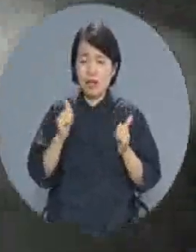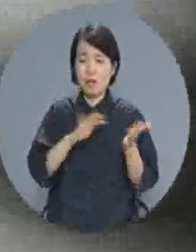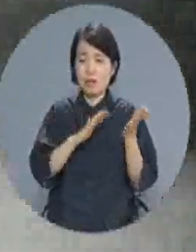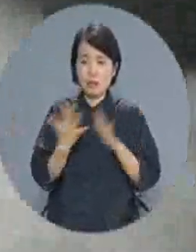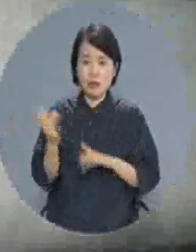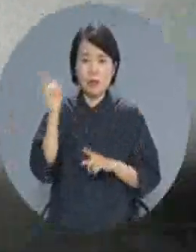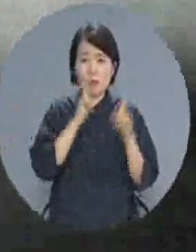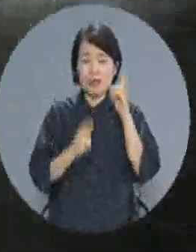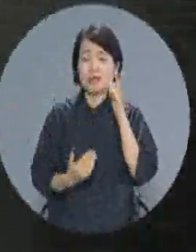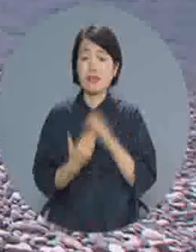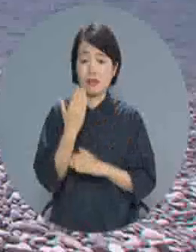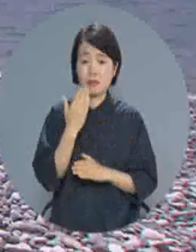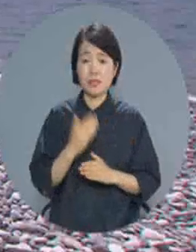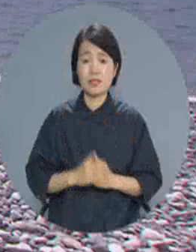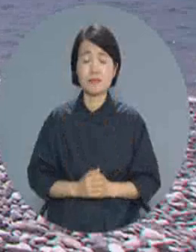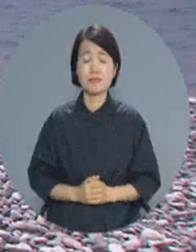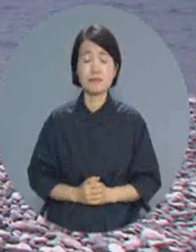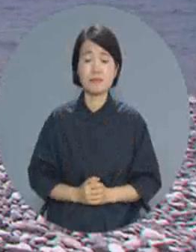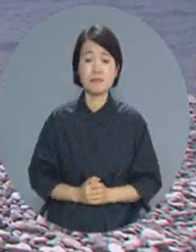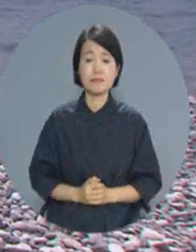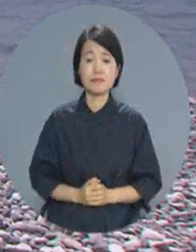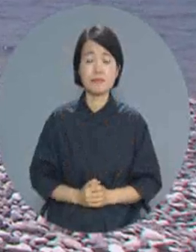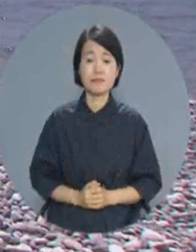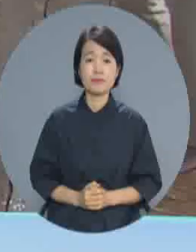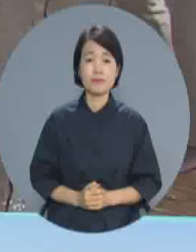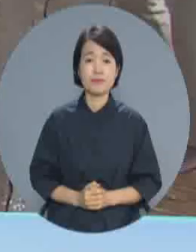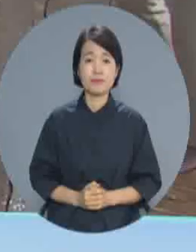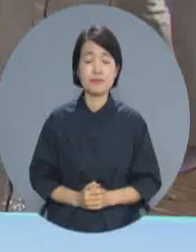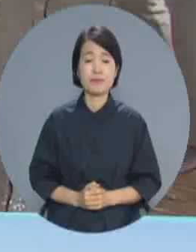사망하거나 부상당한 사건입니다.